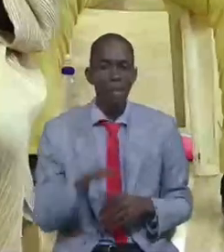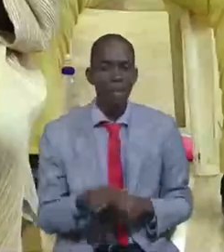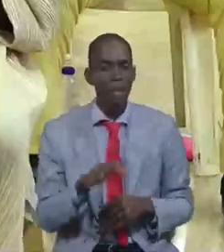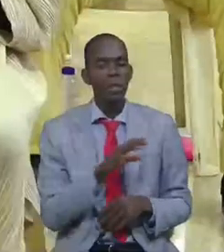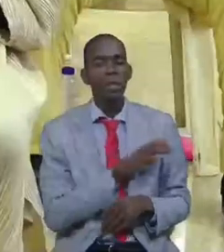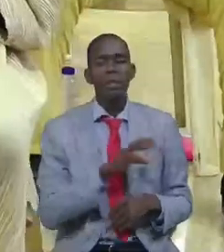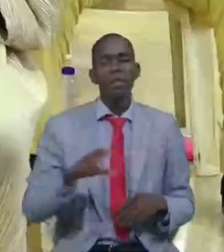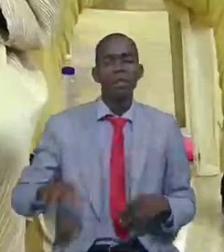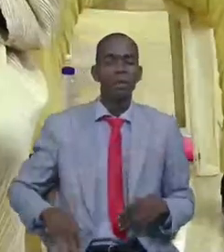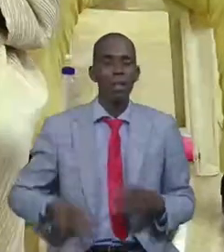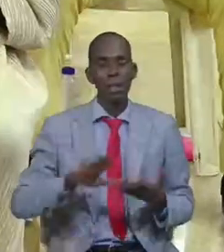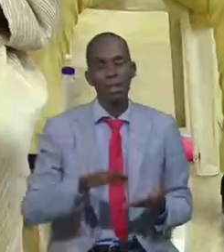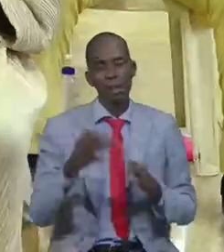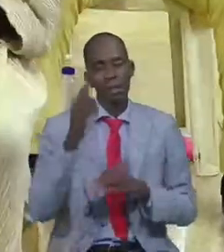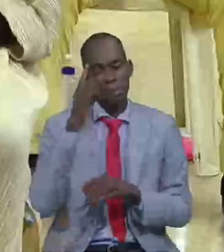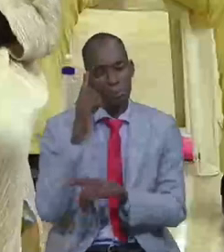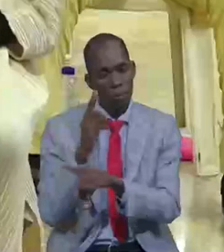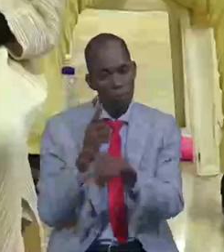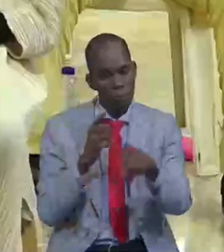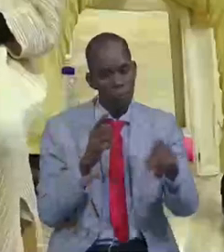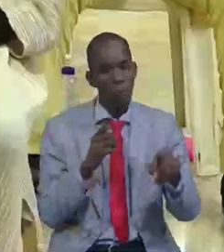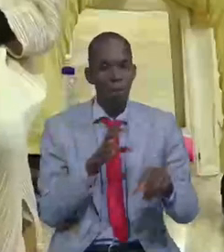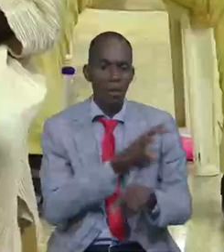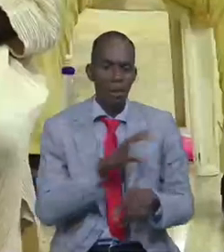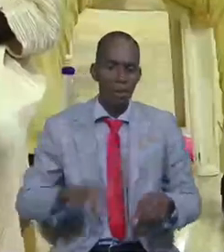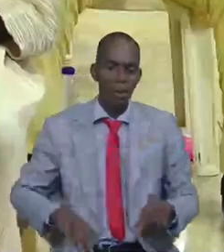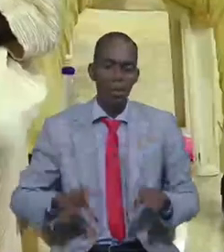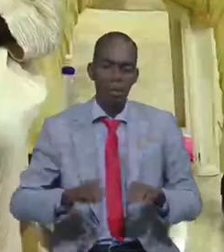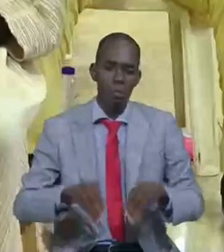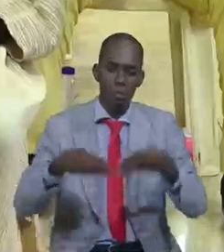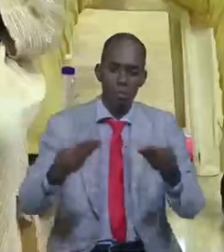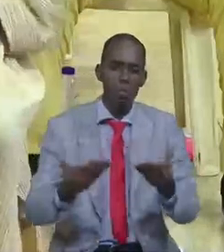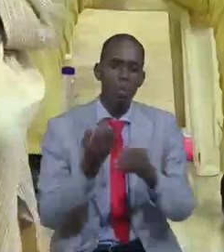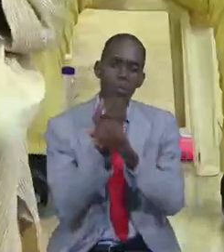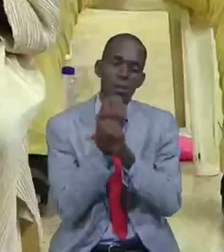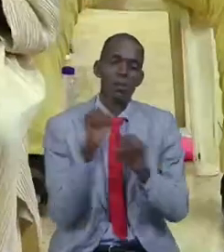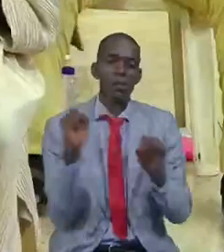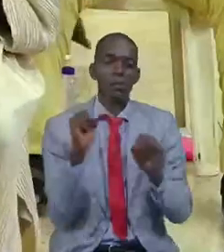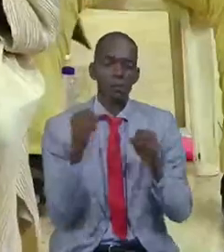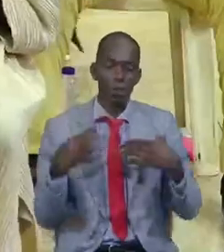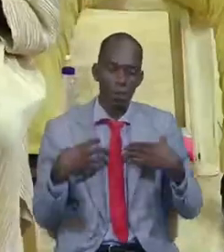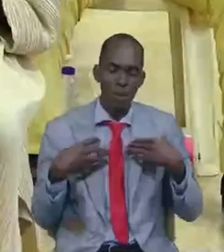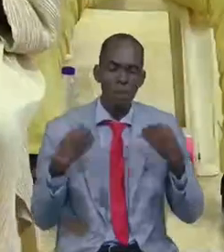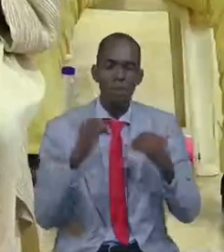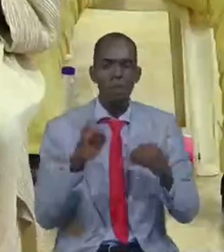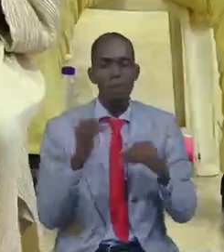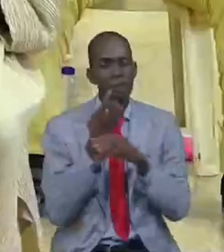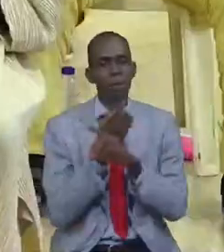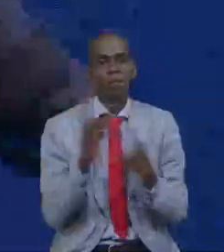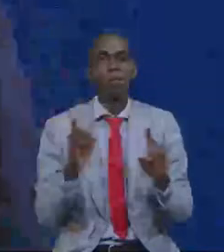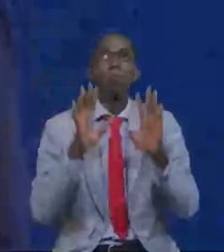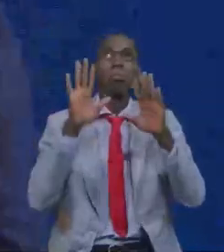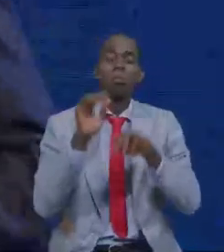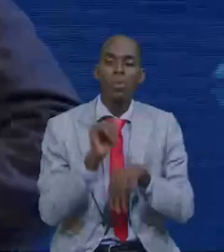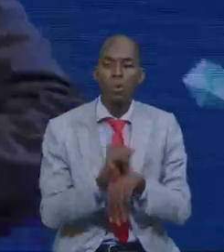Christ est mort pour toi. Christ a pourvu le salut, la guérison, la délivrance, les miracles pour